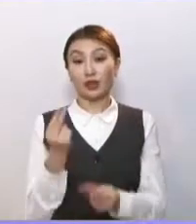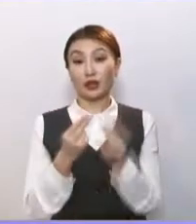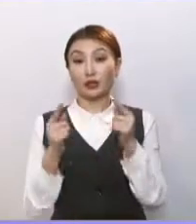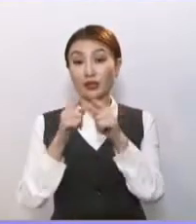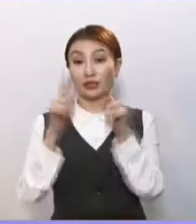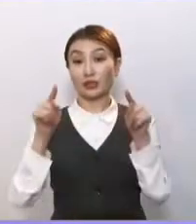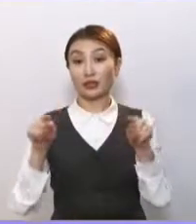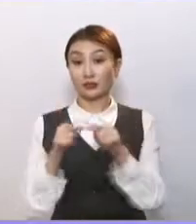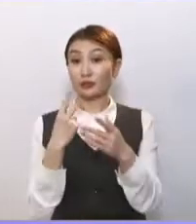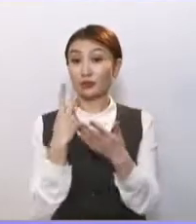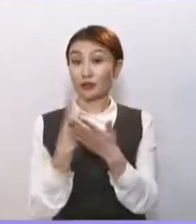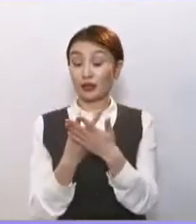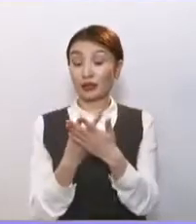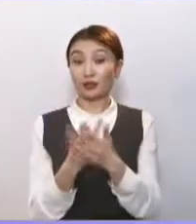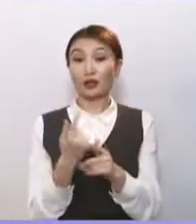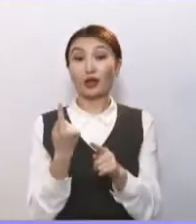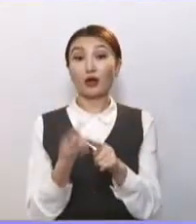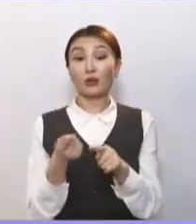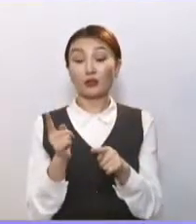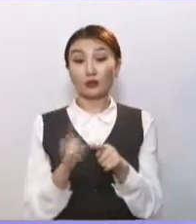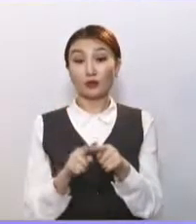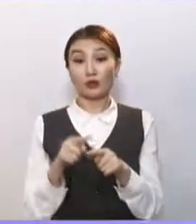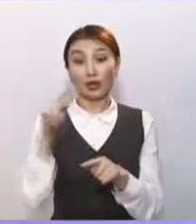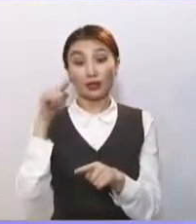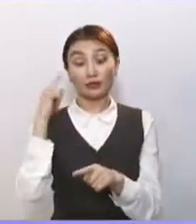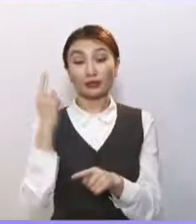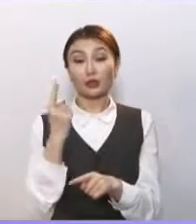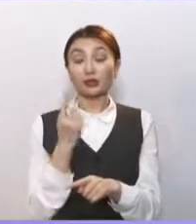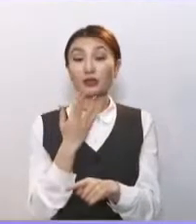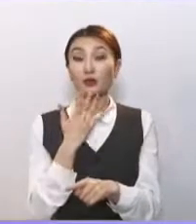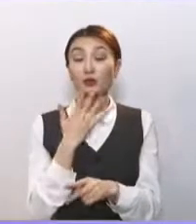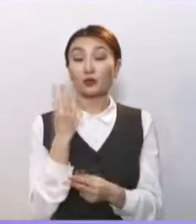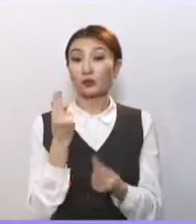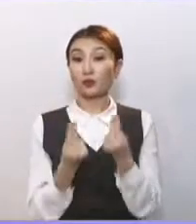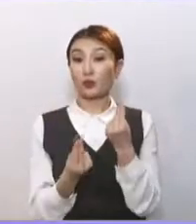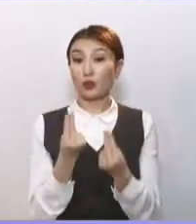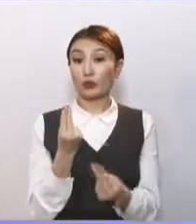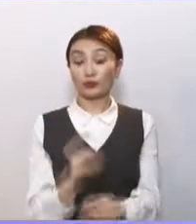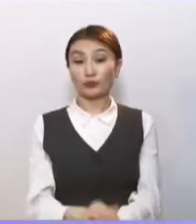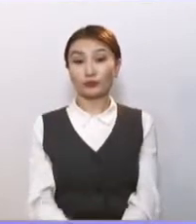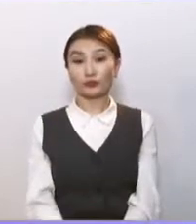карагыла. Бул кыргыздын улуттук оюну.